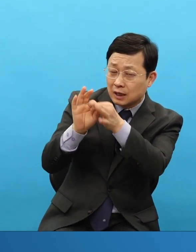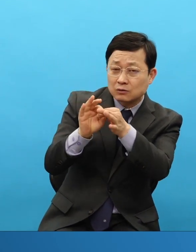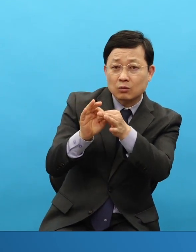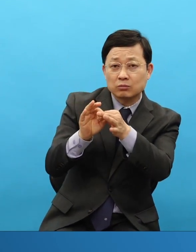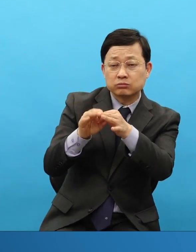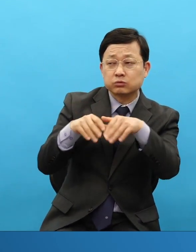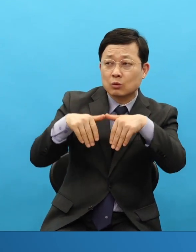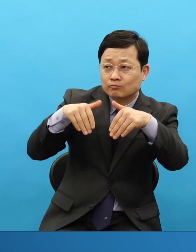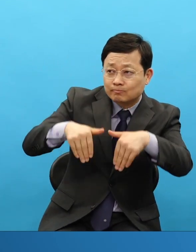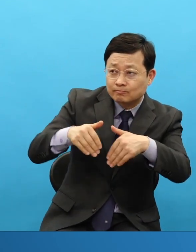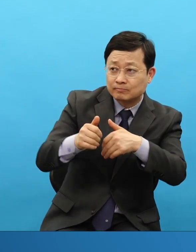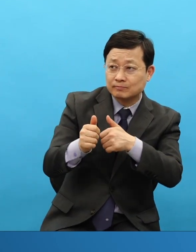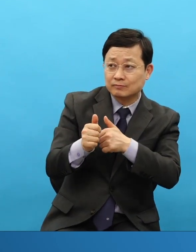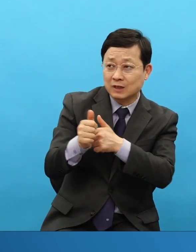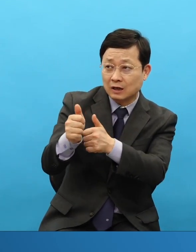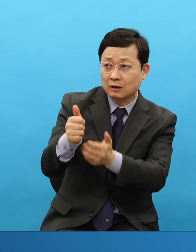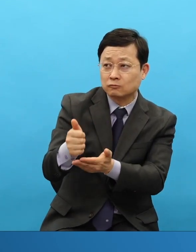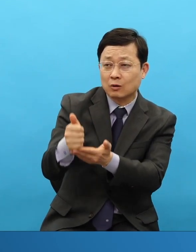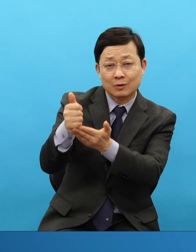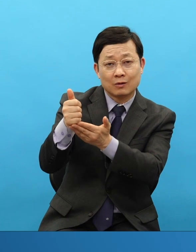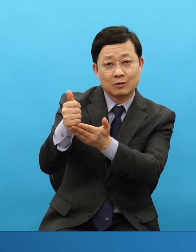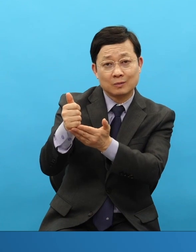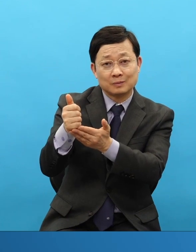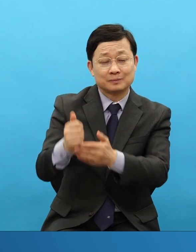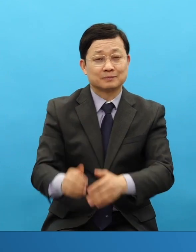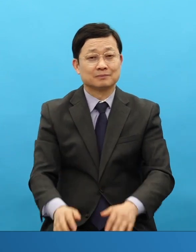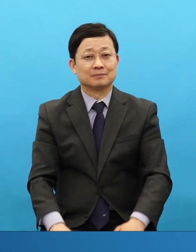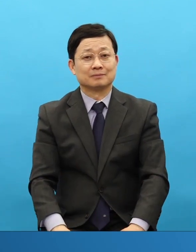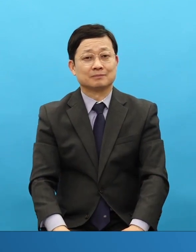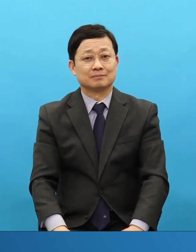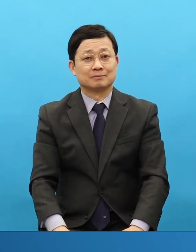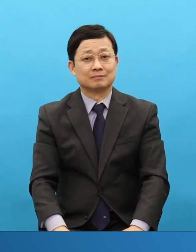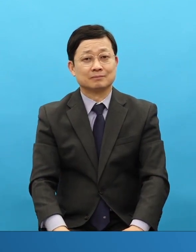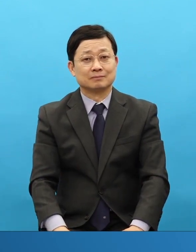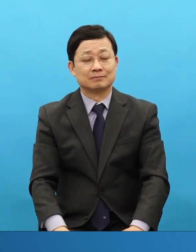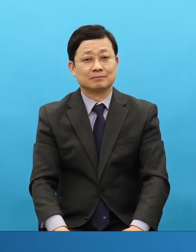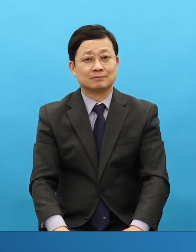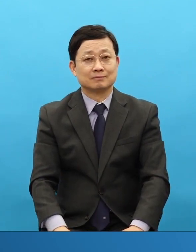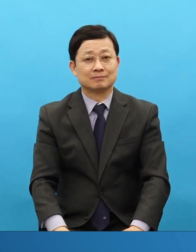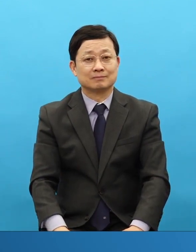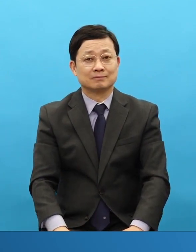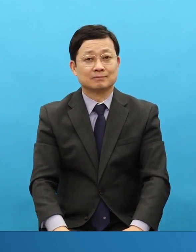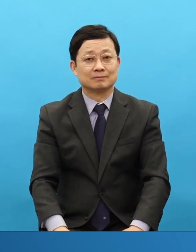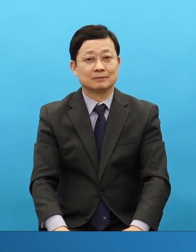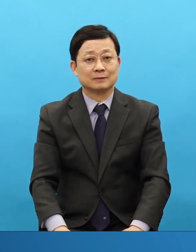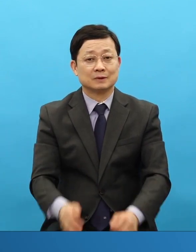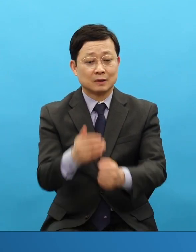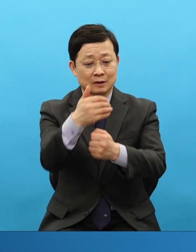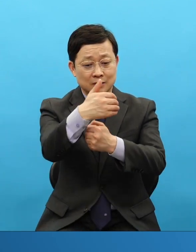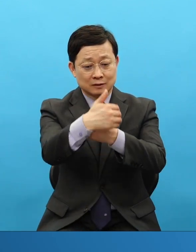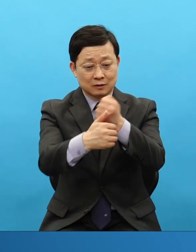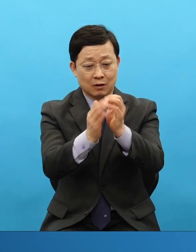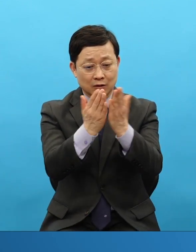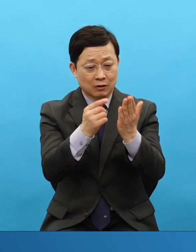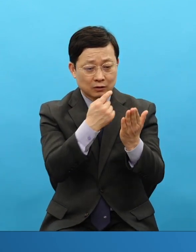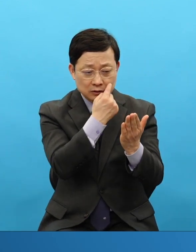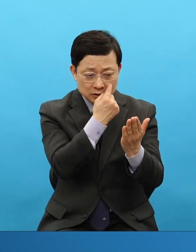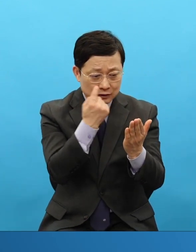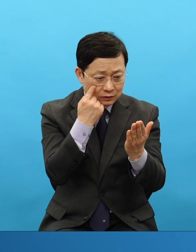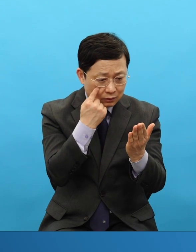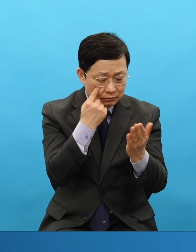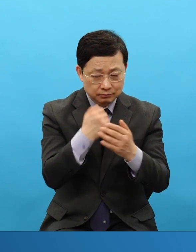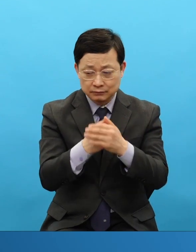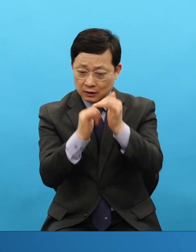go and make sure the word is being fulfilled. 그러면서 있었던 역사적 사실들, 성경의 증거들을 보면 딱 답 나오죠.